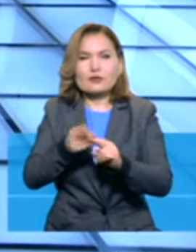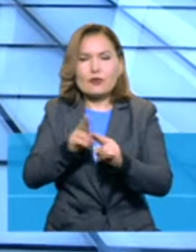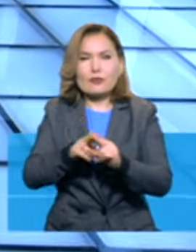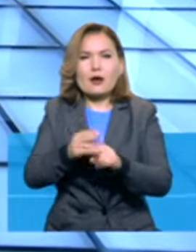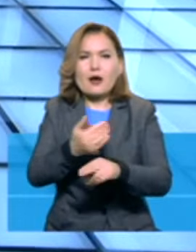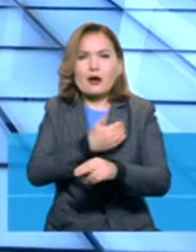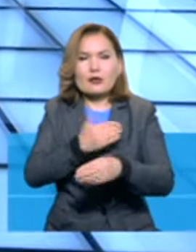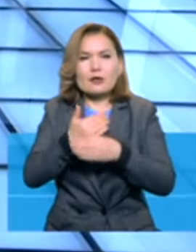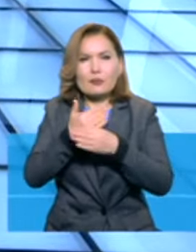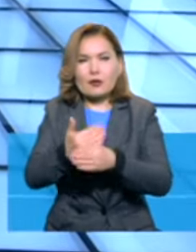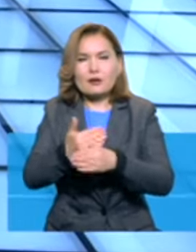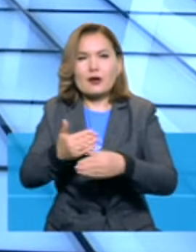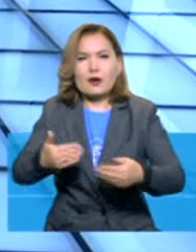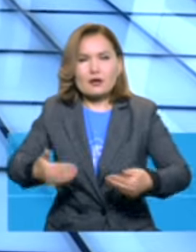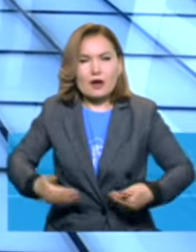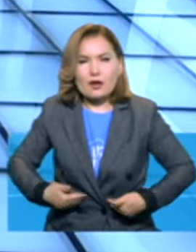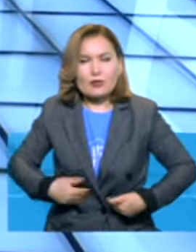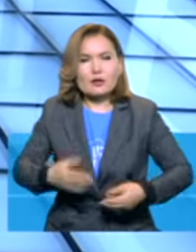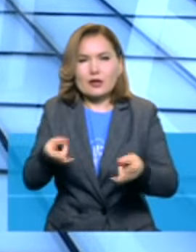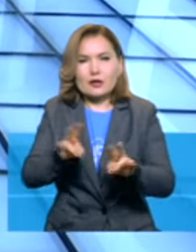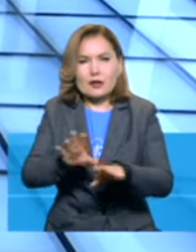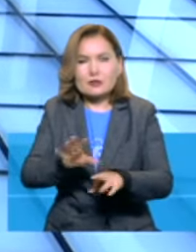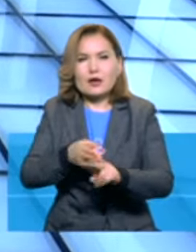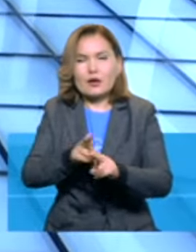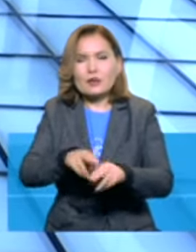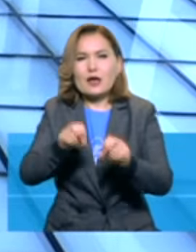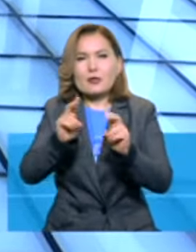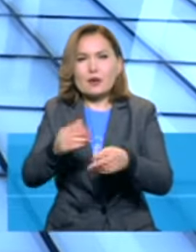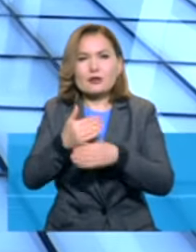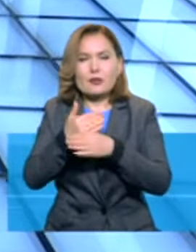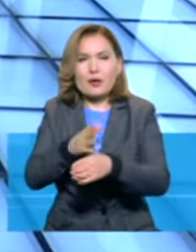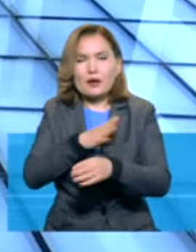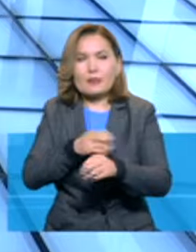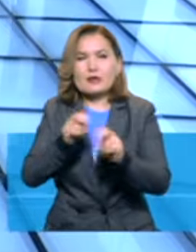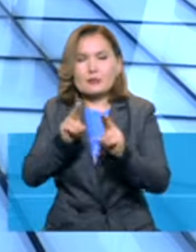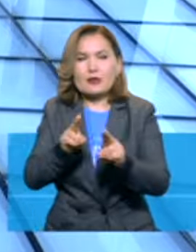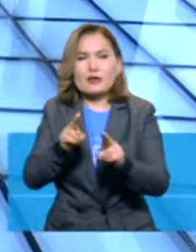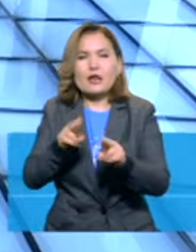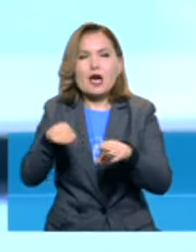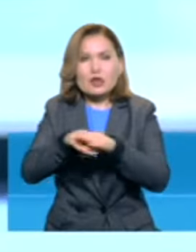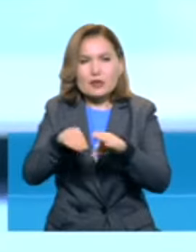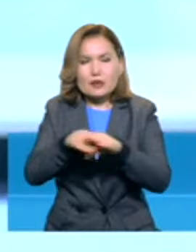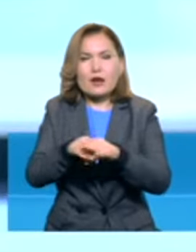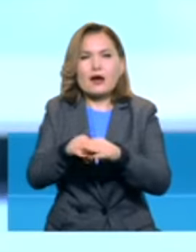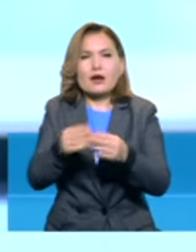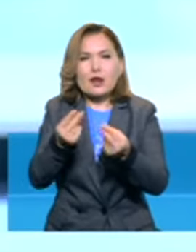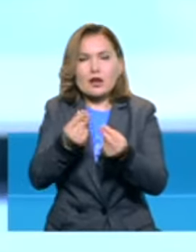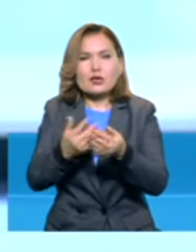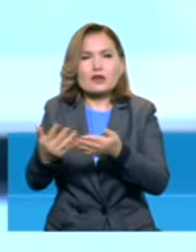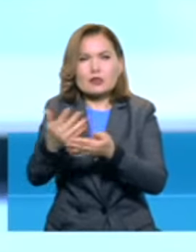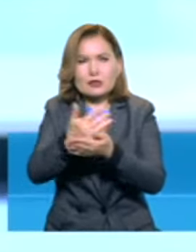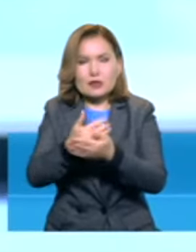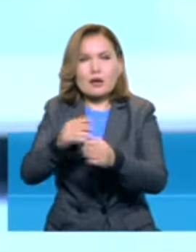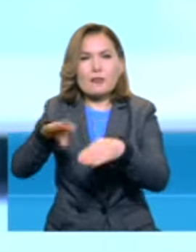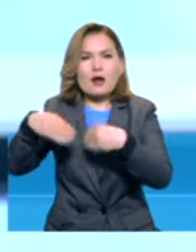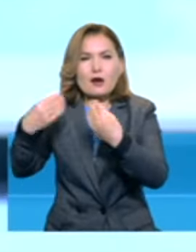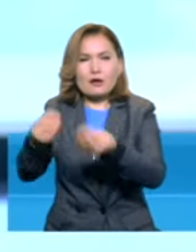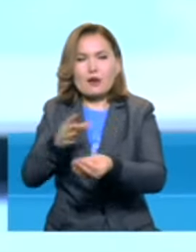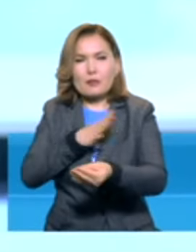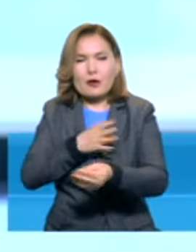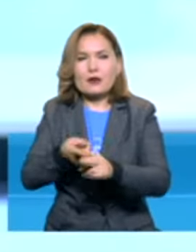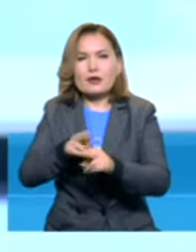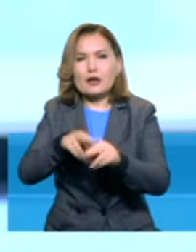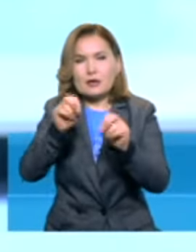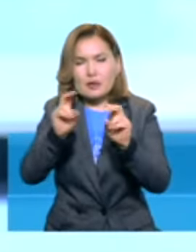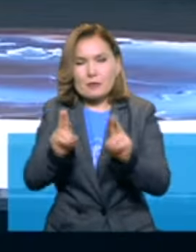солар тойып жүрсінші дедім. Сосын мамам жарайды деп, келесі күні біз копилкамды сол апарып бердік. Кентаудан